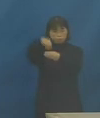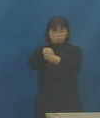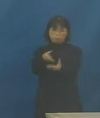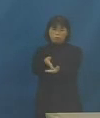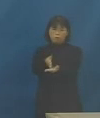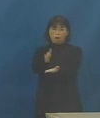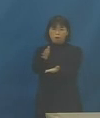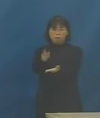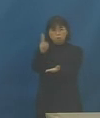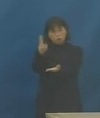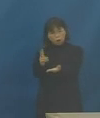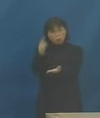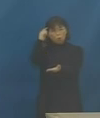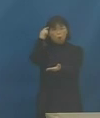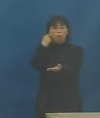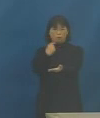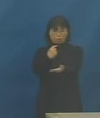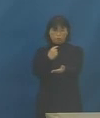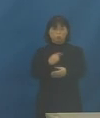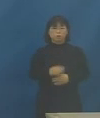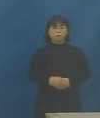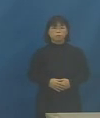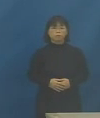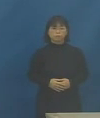と思っております